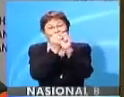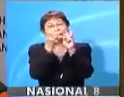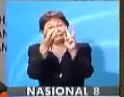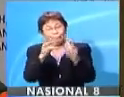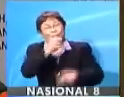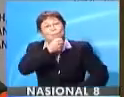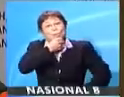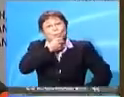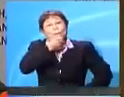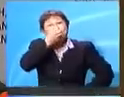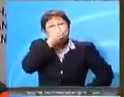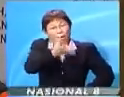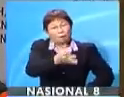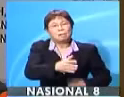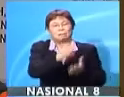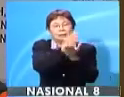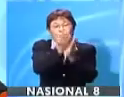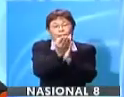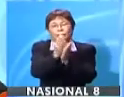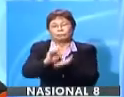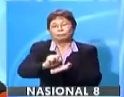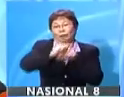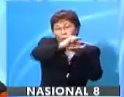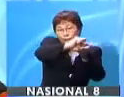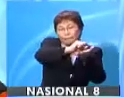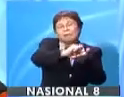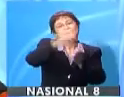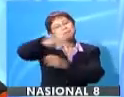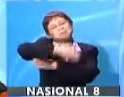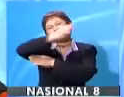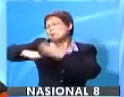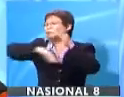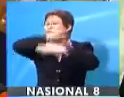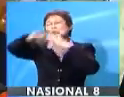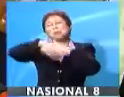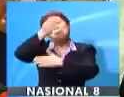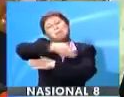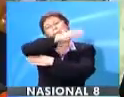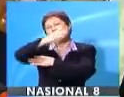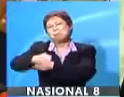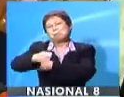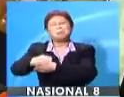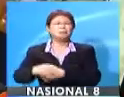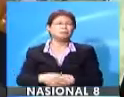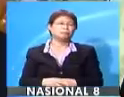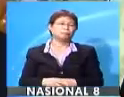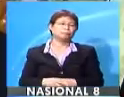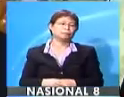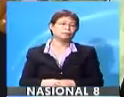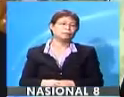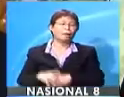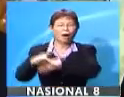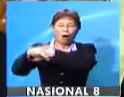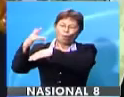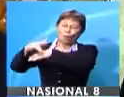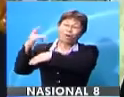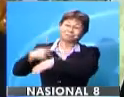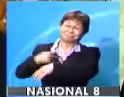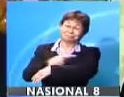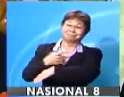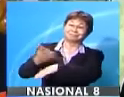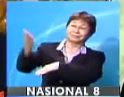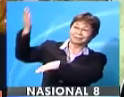2016, menyaksikan subsidi berkenaan dimansuhkan keseluruhannya. Jadi pada awalnya kita jangkakan